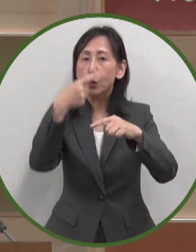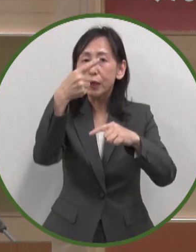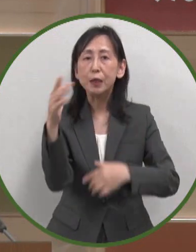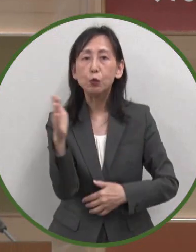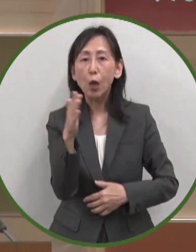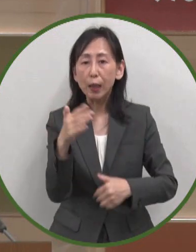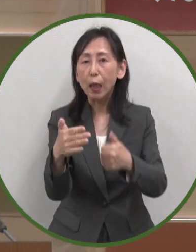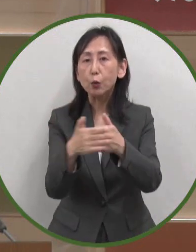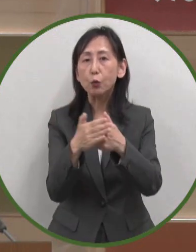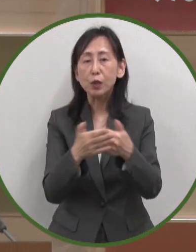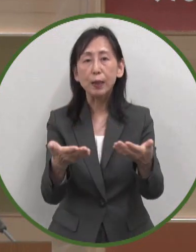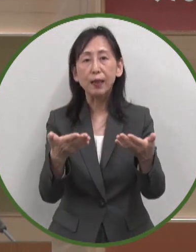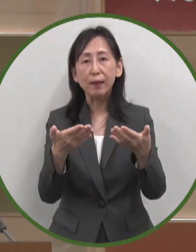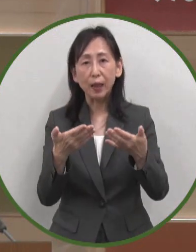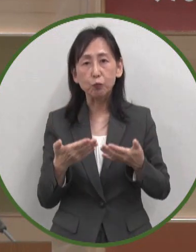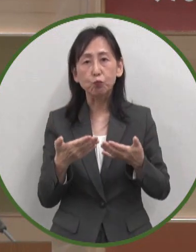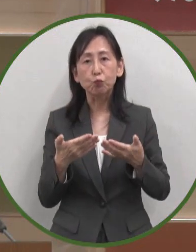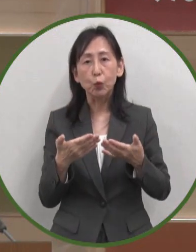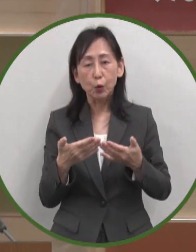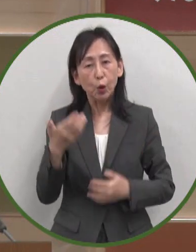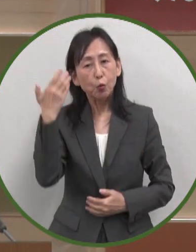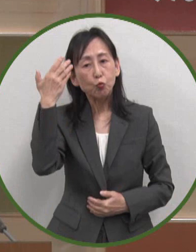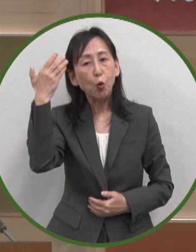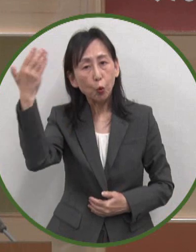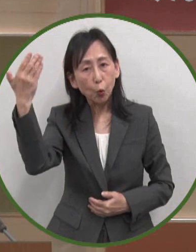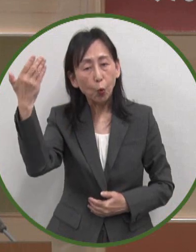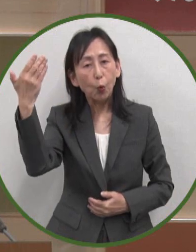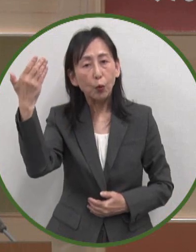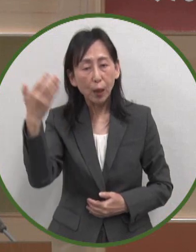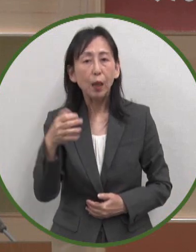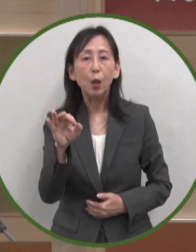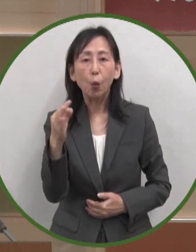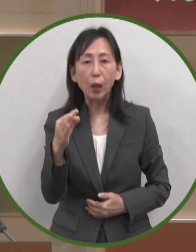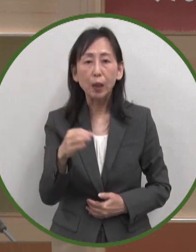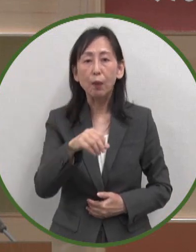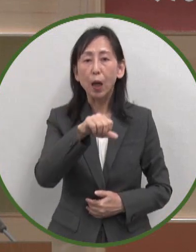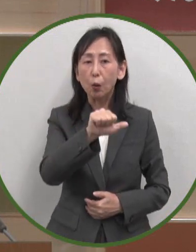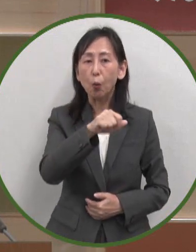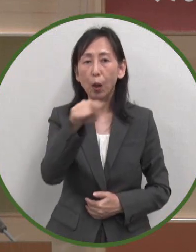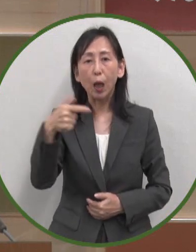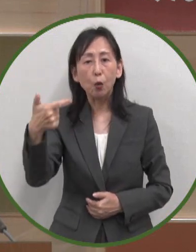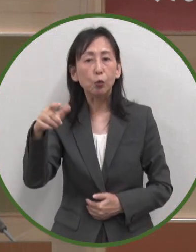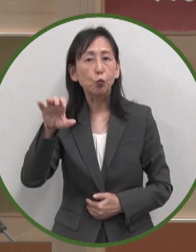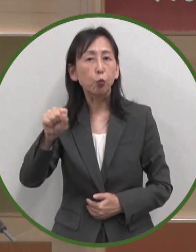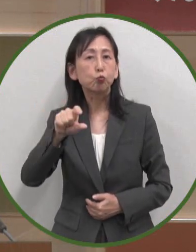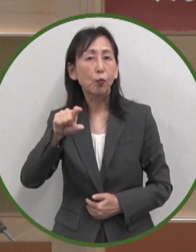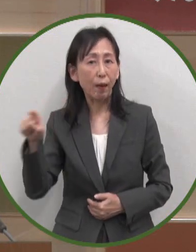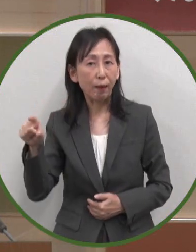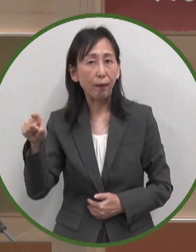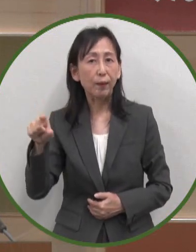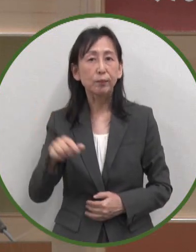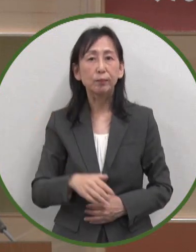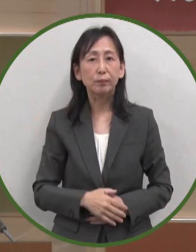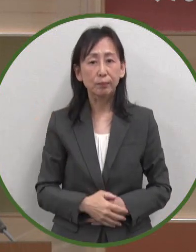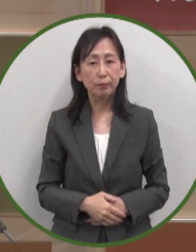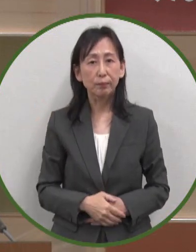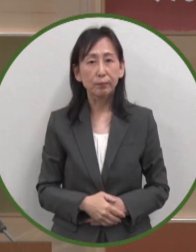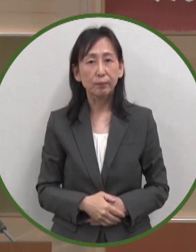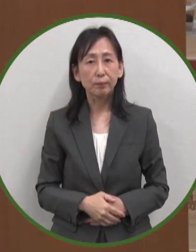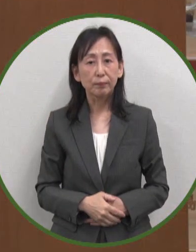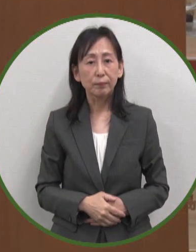ただけるという想定で、5から6ぐらいという見込みになっています。